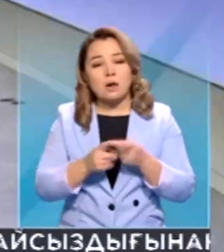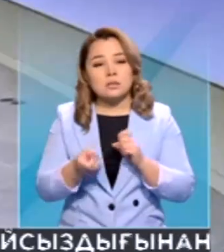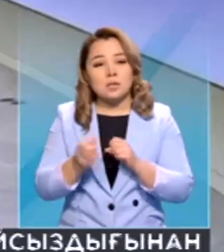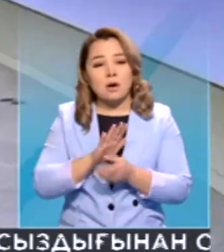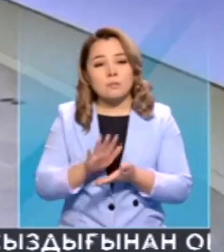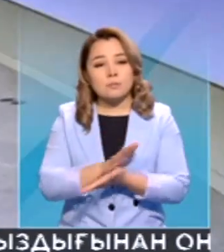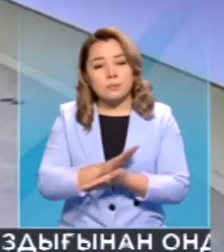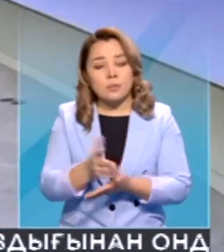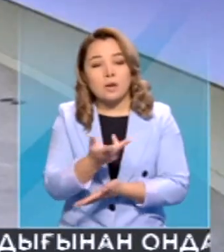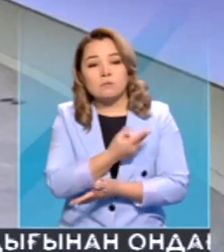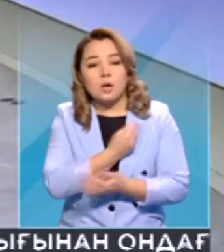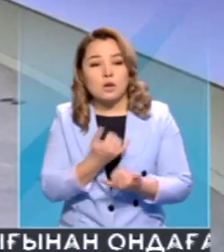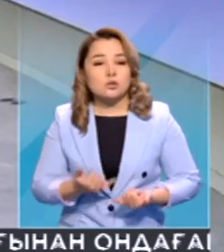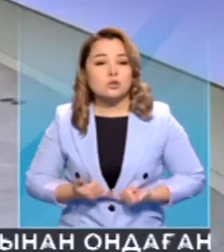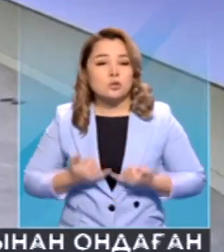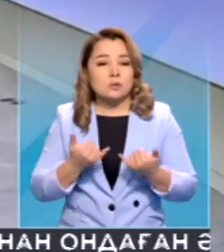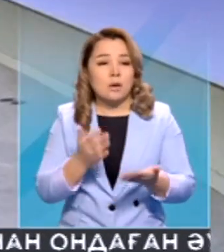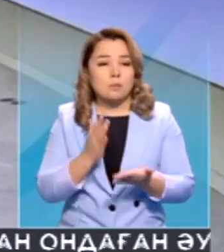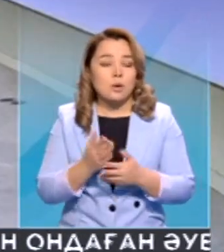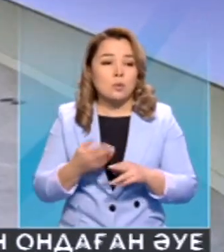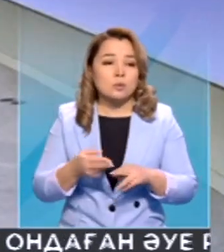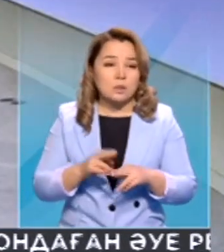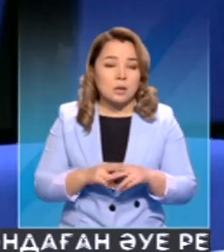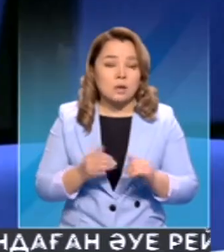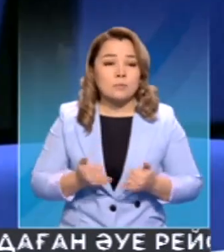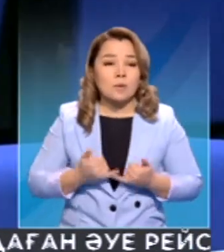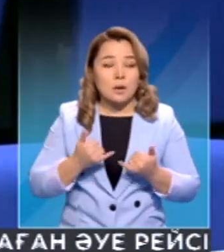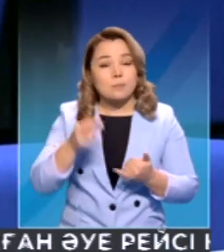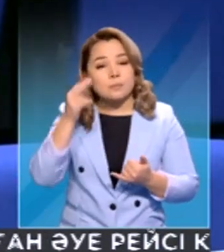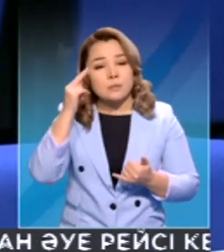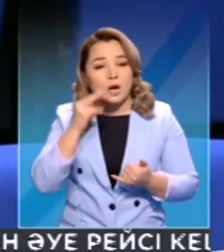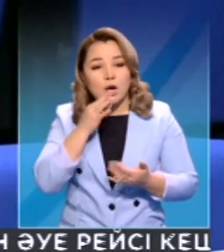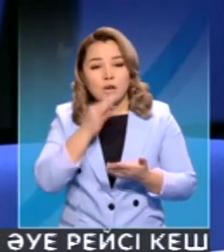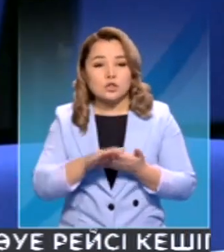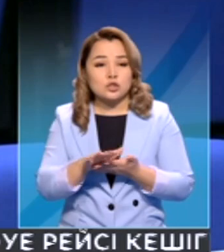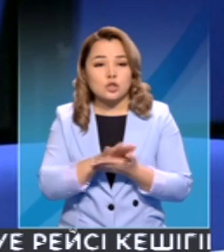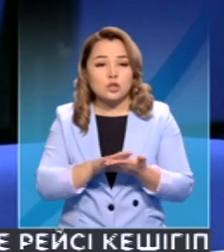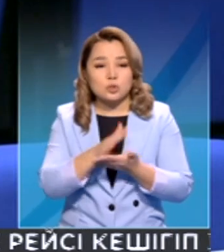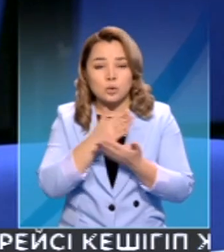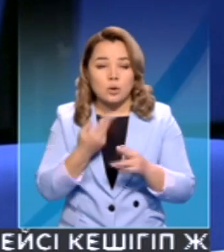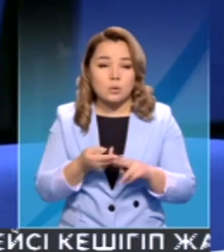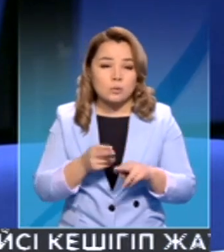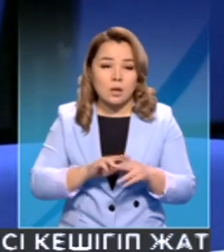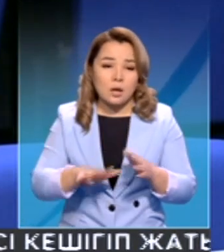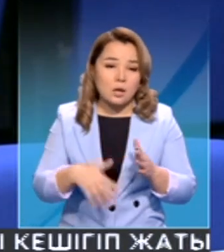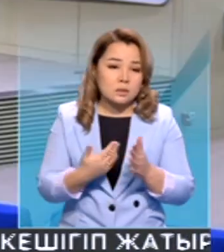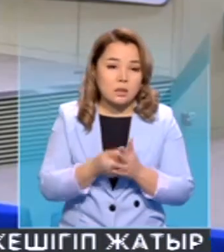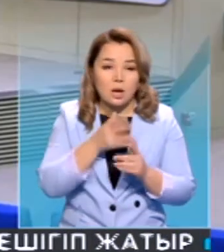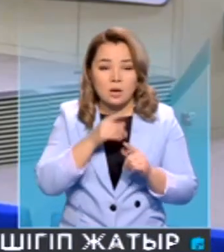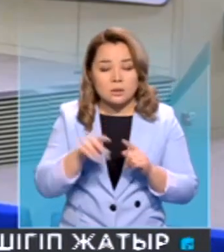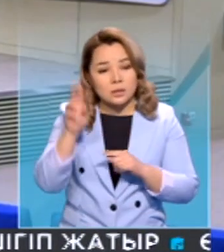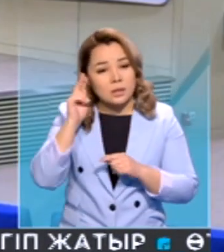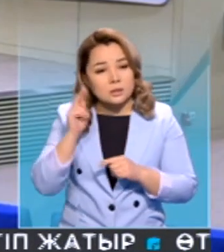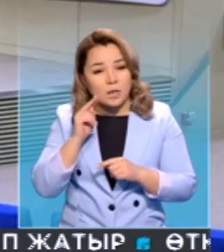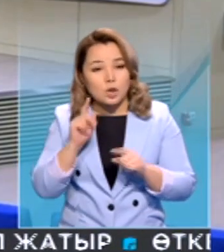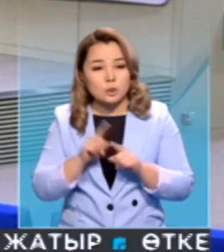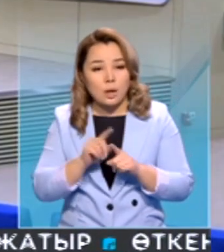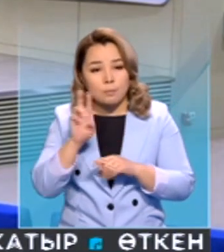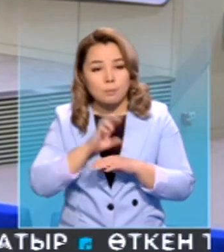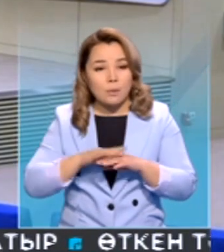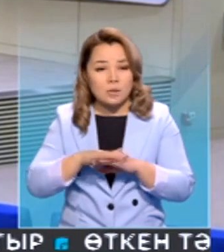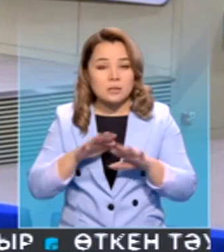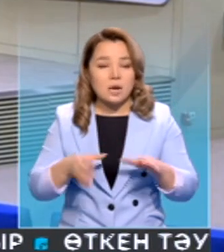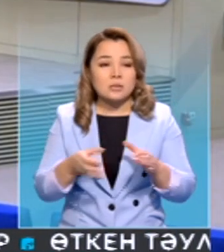тегін вакциналар беруді ұсынды. Бұл ұсынысқа Бейжің әлі жауап берген жоқ. Осы кезге дейін Қытай билігі тұрғындарға батыс